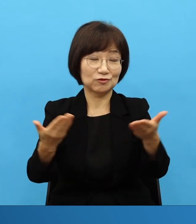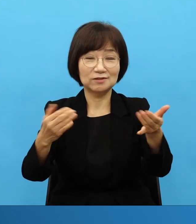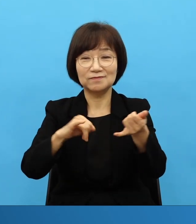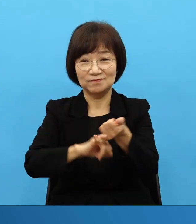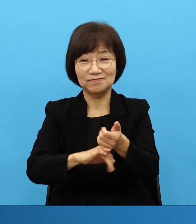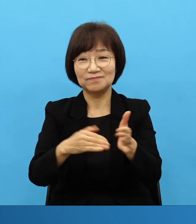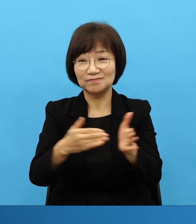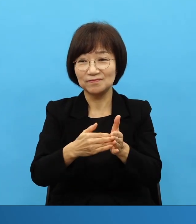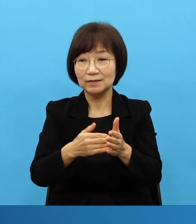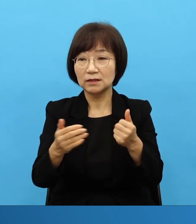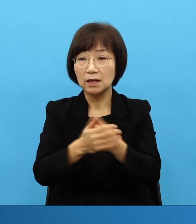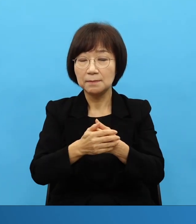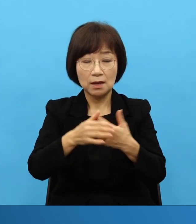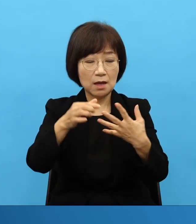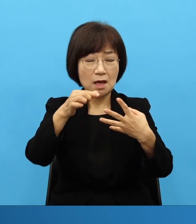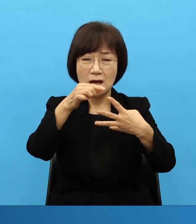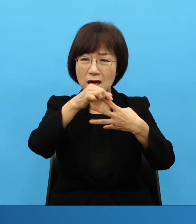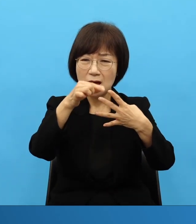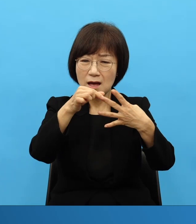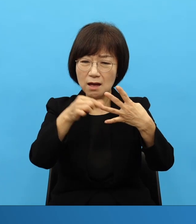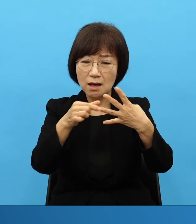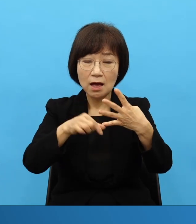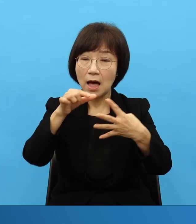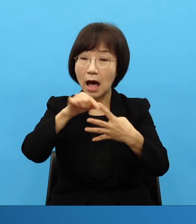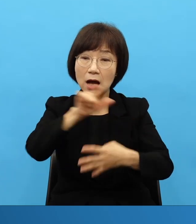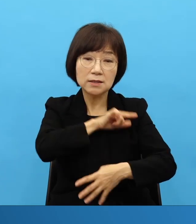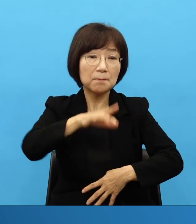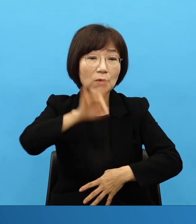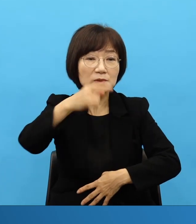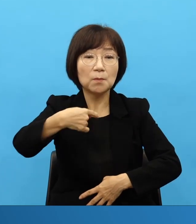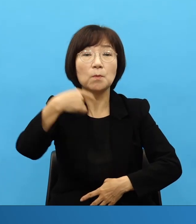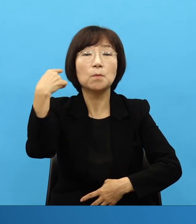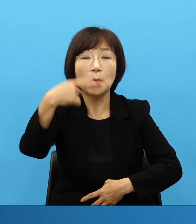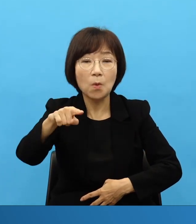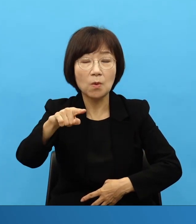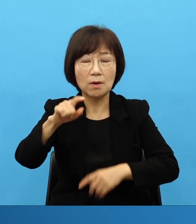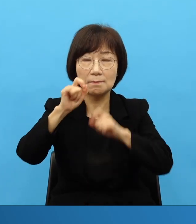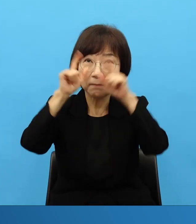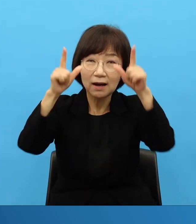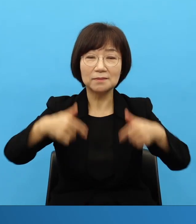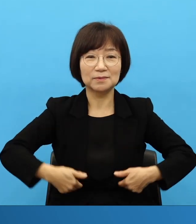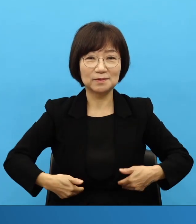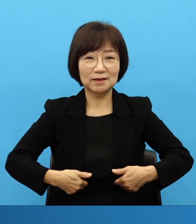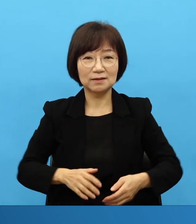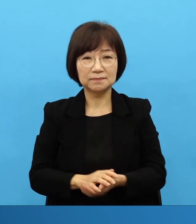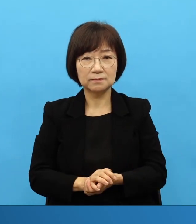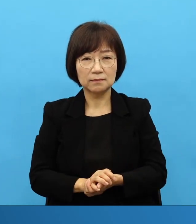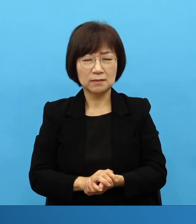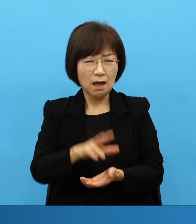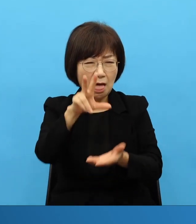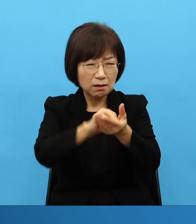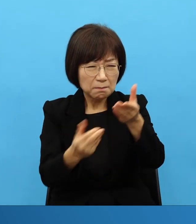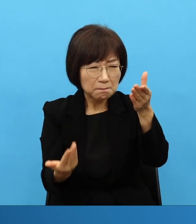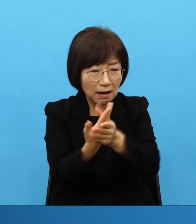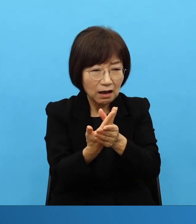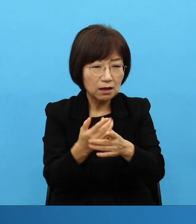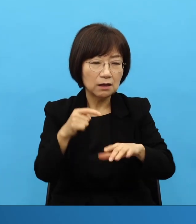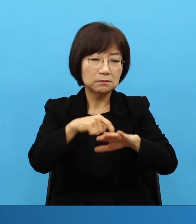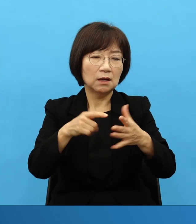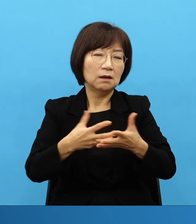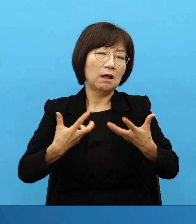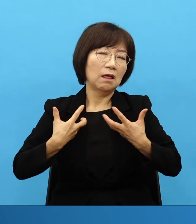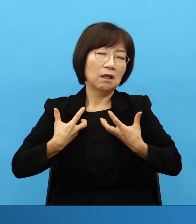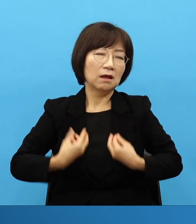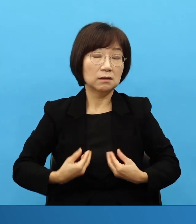that's what 아는 happened. 겁니다. It's about knowing this 오늘 order. 꼭 기억해야 돼요. And so you must remember 어떤 today. 경우도 낙심하지 마세요. 여러분의 운명을